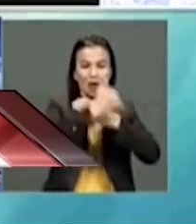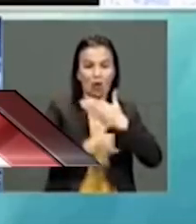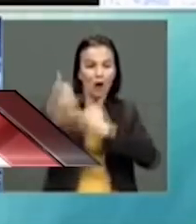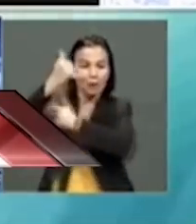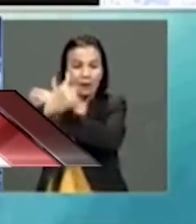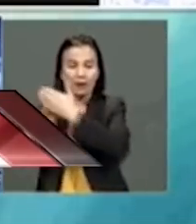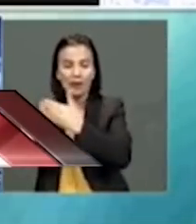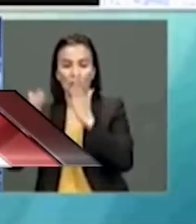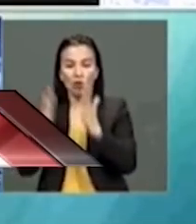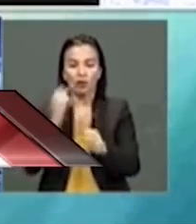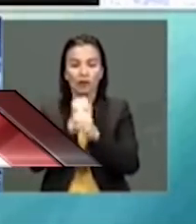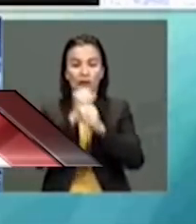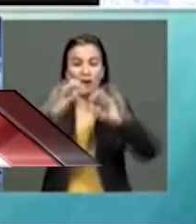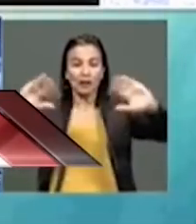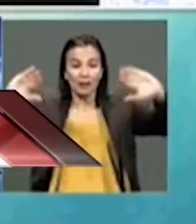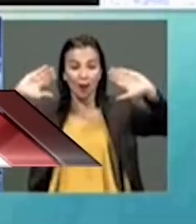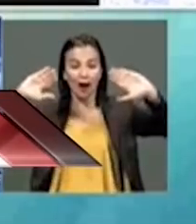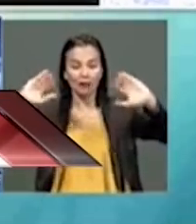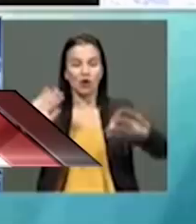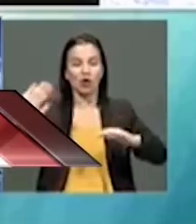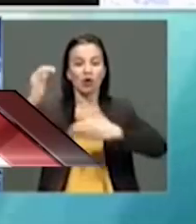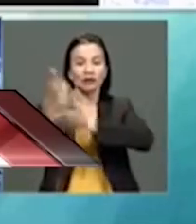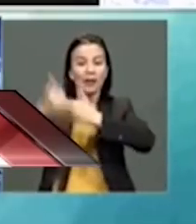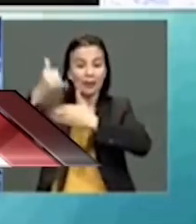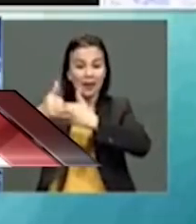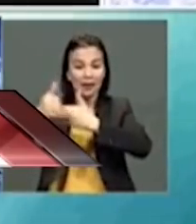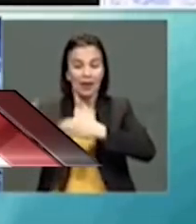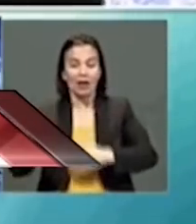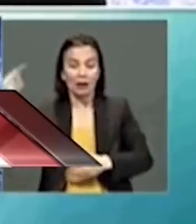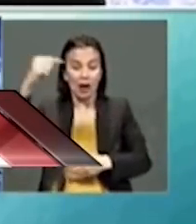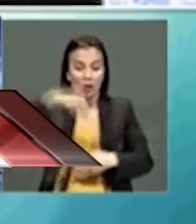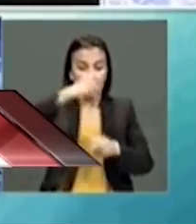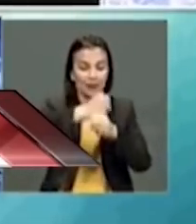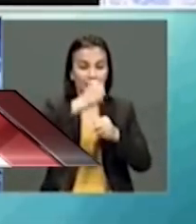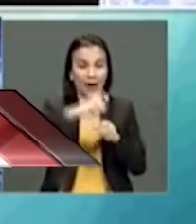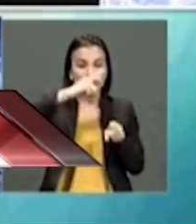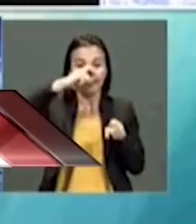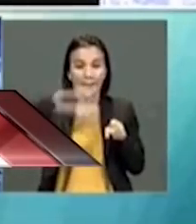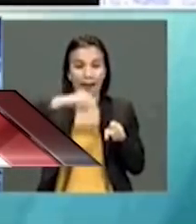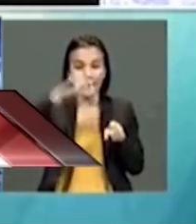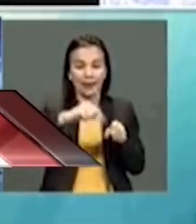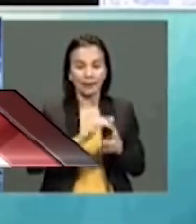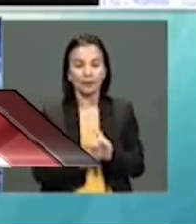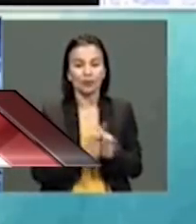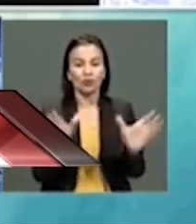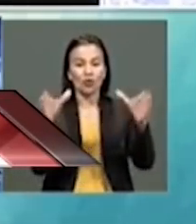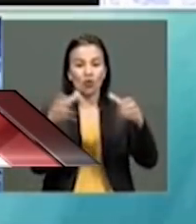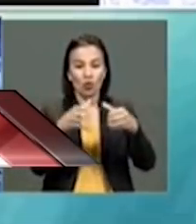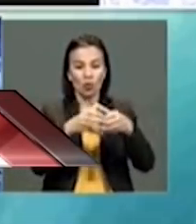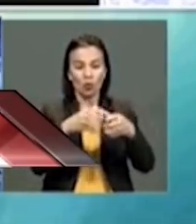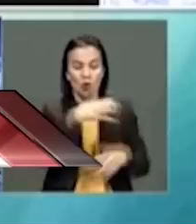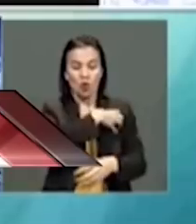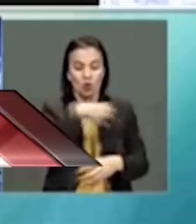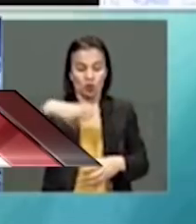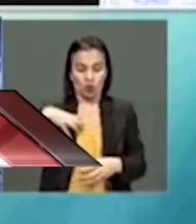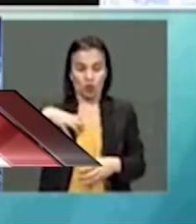การให้เกียรติการให้เกียรติแต่ละสถานทูตนั้นมันก็เป็นเรื่องที่ถูกต้อง ใช่แต่การควบคุมโรคก็เป็นอีกเรื่องนึงนะ ในวิธี